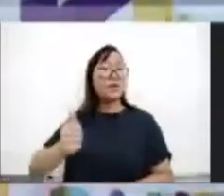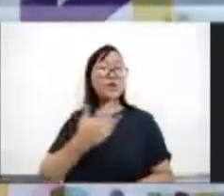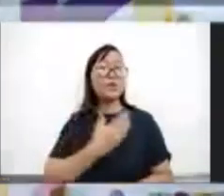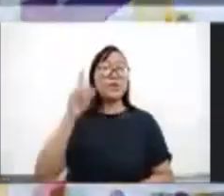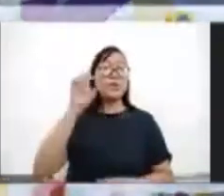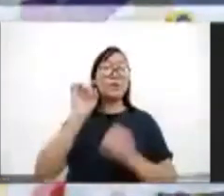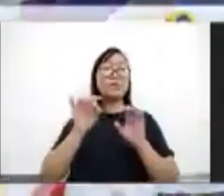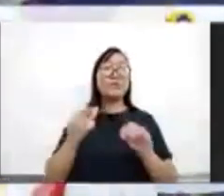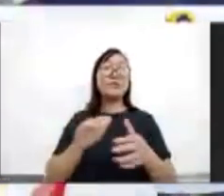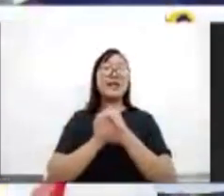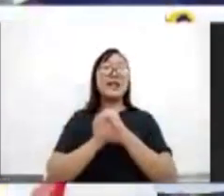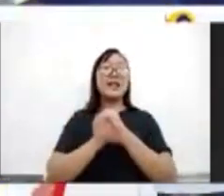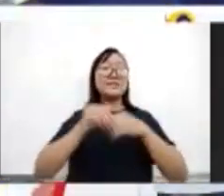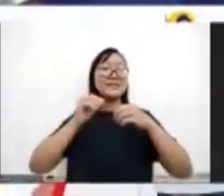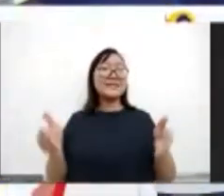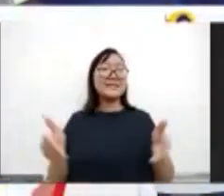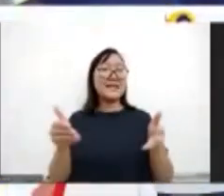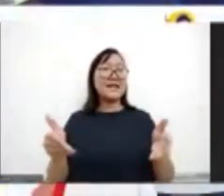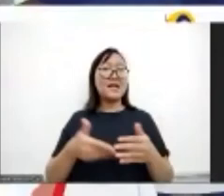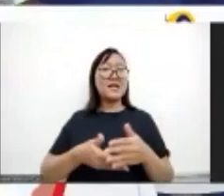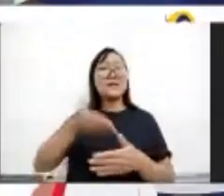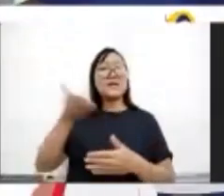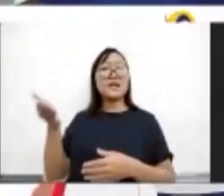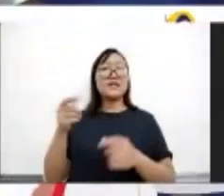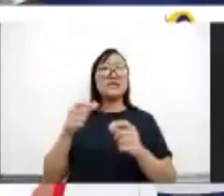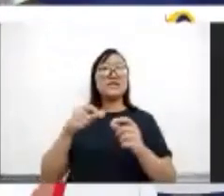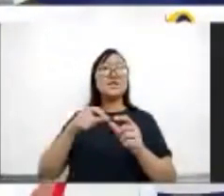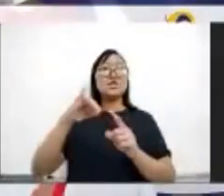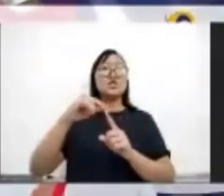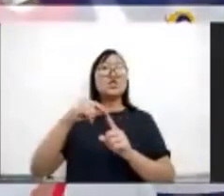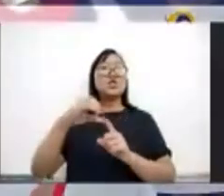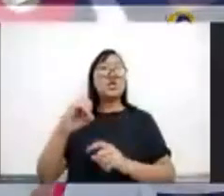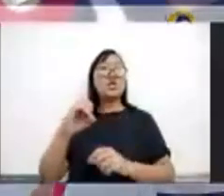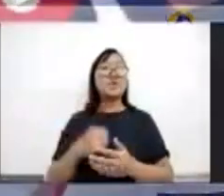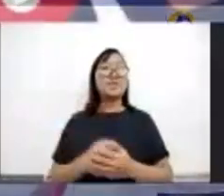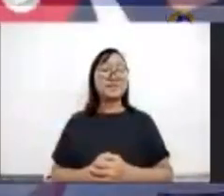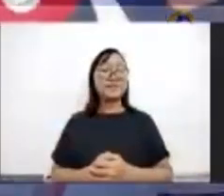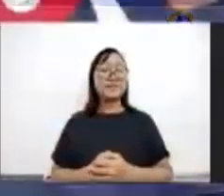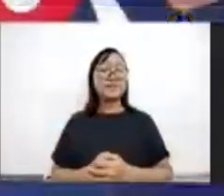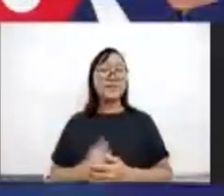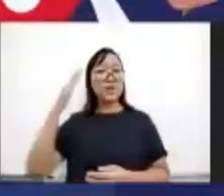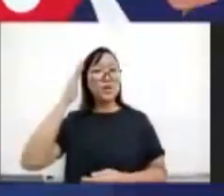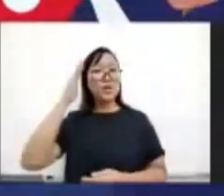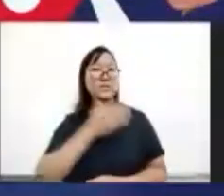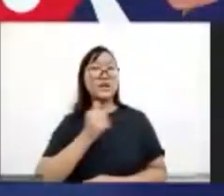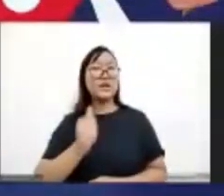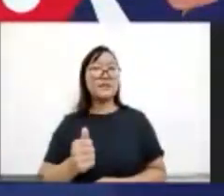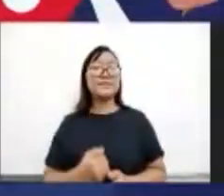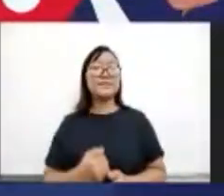salam sejahtera buat kita semua saya kembalikan lagi ke studio 1 Jun silahkan Waalaikumsalam warahmatullah wabarakatuh